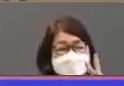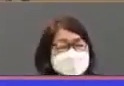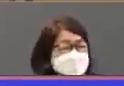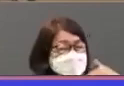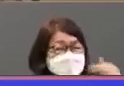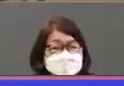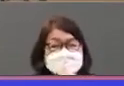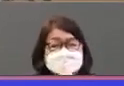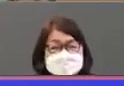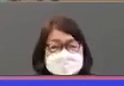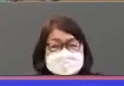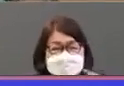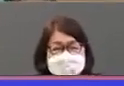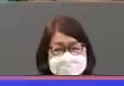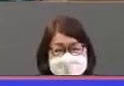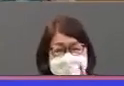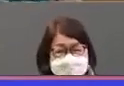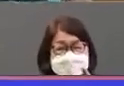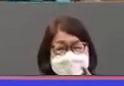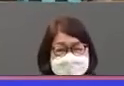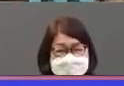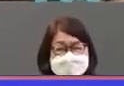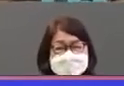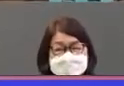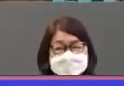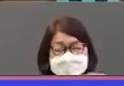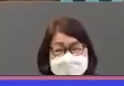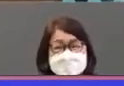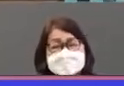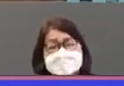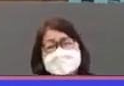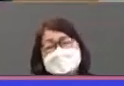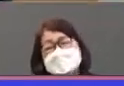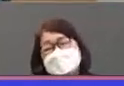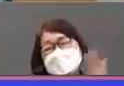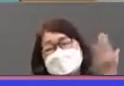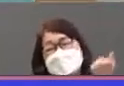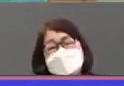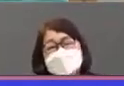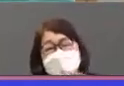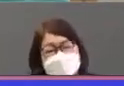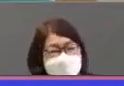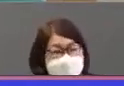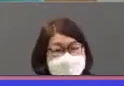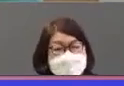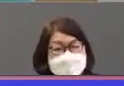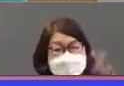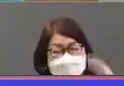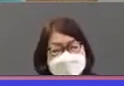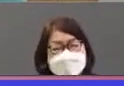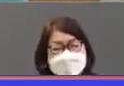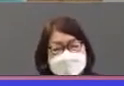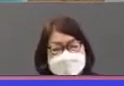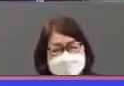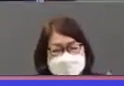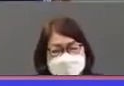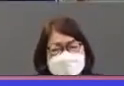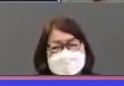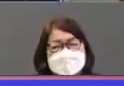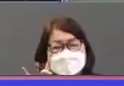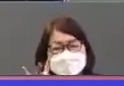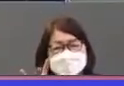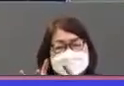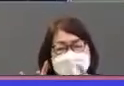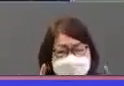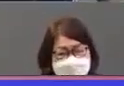าทนะคุณผู้ฟังผู้ชม เร ื่องนี้คุณระพีพัฒน์จันทรศรีวงศ์อธิบดีกรมวิชาการเกษตรท่านบอกว่าจากสถานการณ์การส่งออกผลไม้สดจากประเทศ